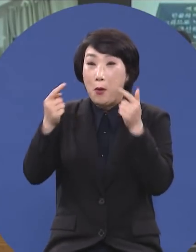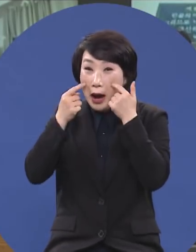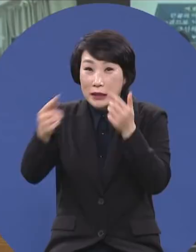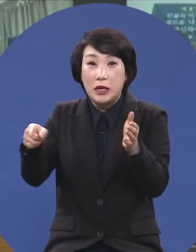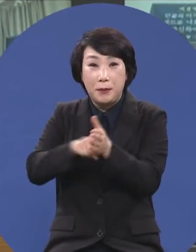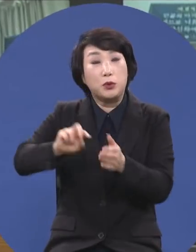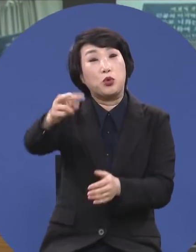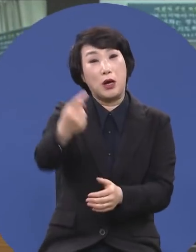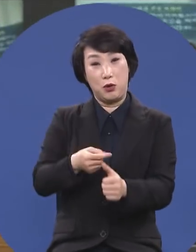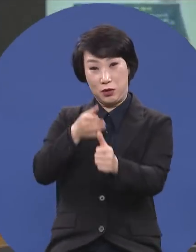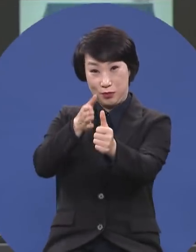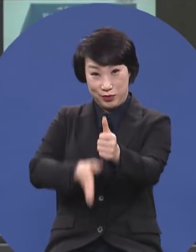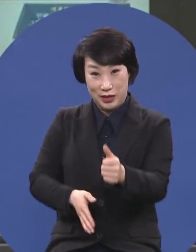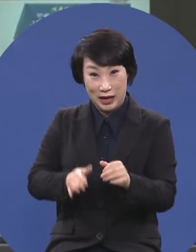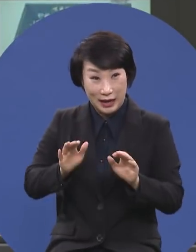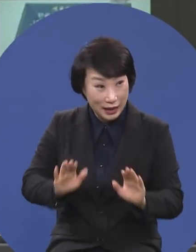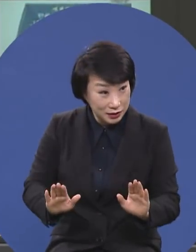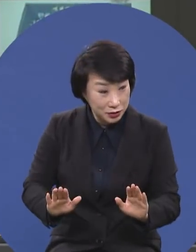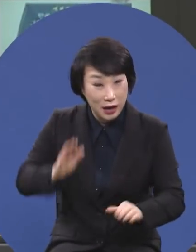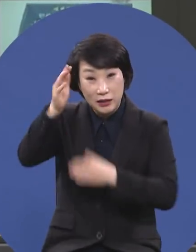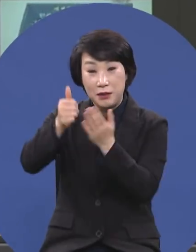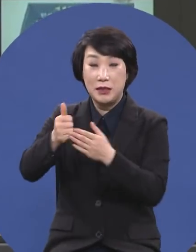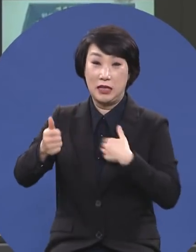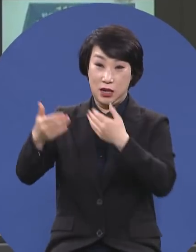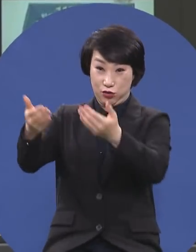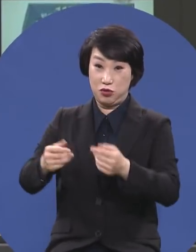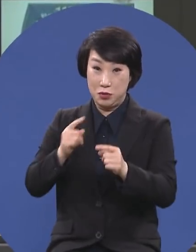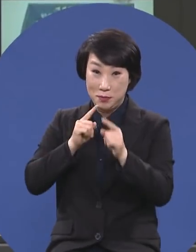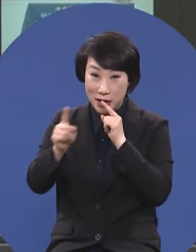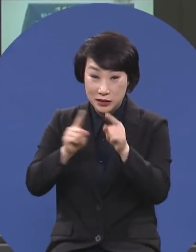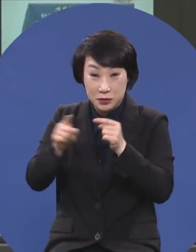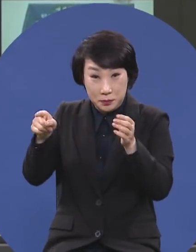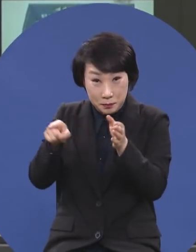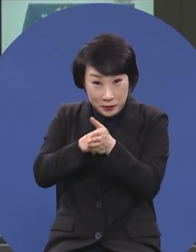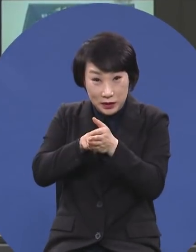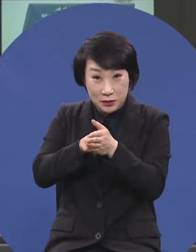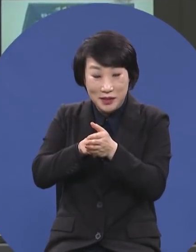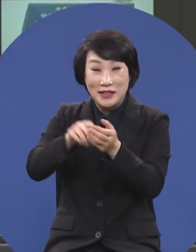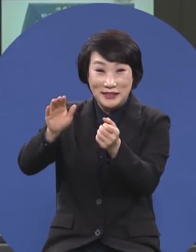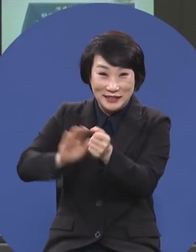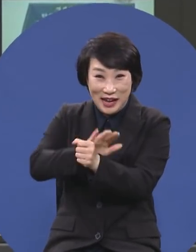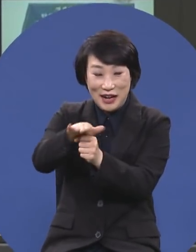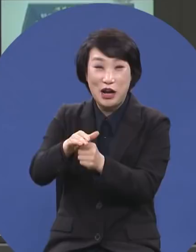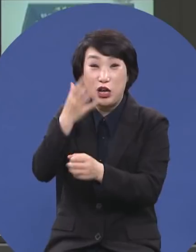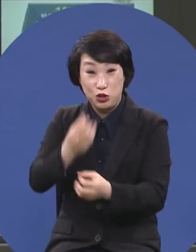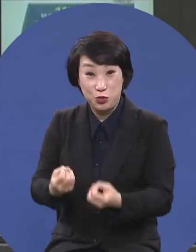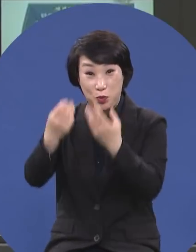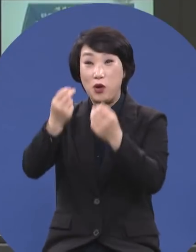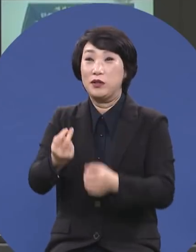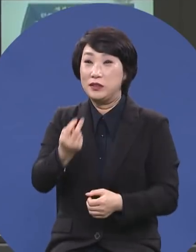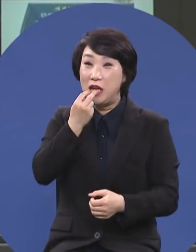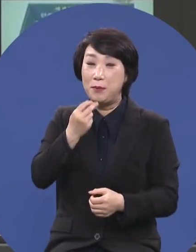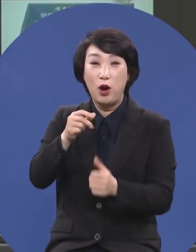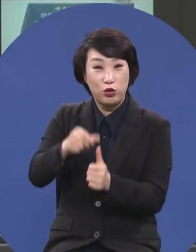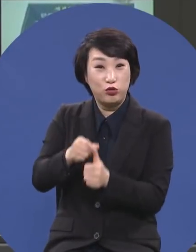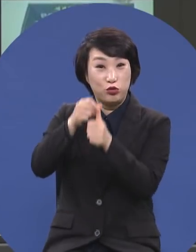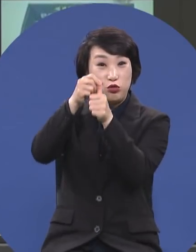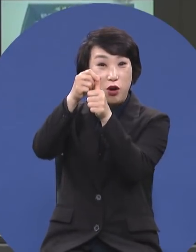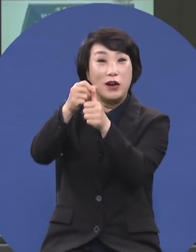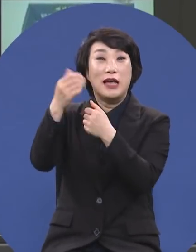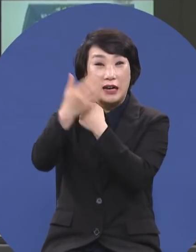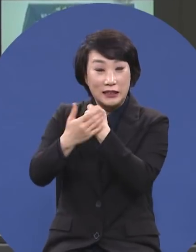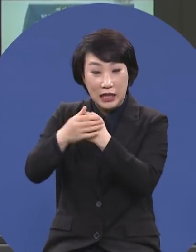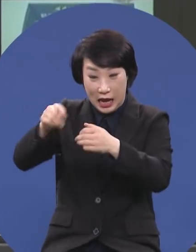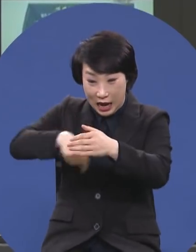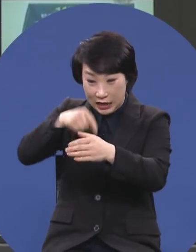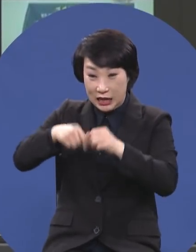된다면, 하나님께서 내게 주신 말씀과 믿음과 사랑과 축복과 생명과 구원의